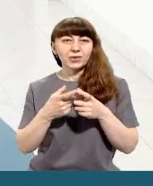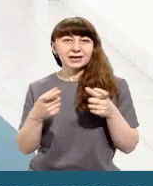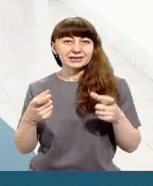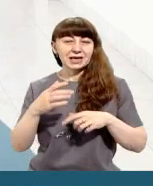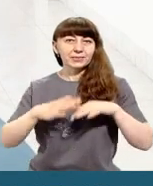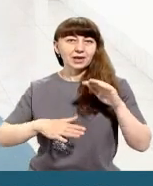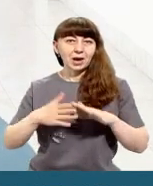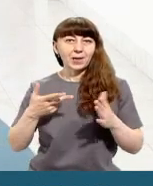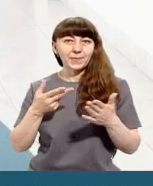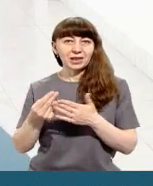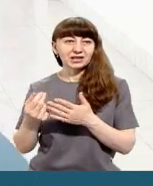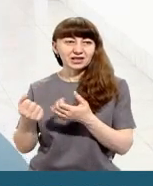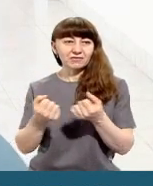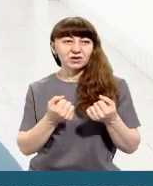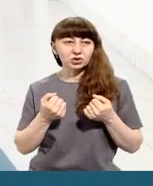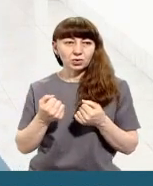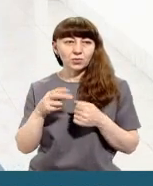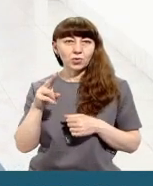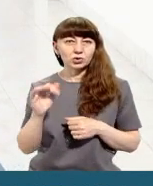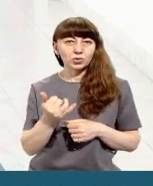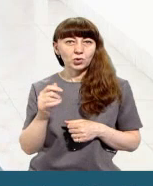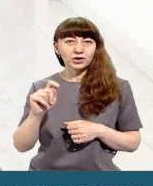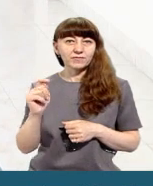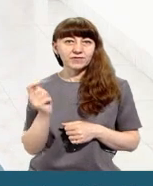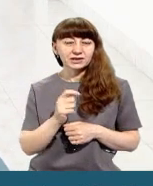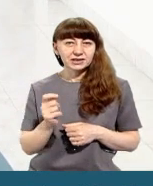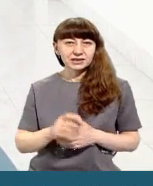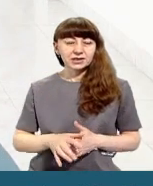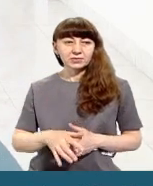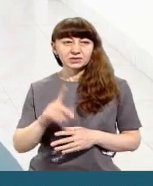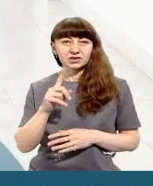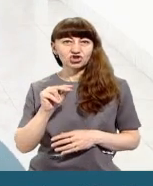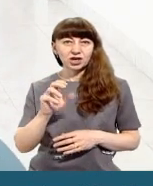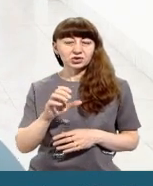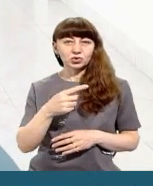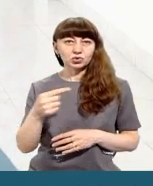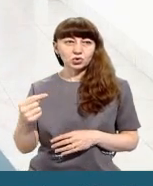экзамена на платное вождение по субботу-воскресеньям. В субботу с часу до